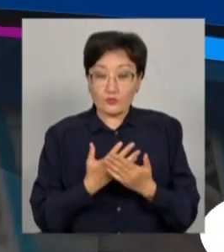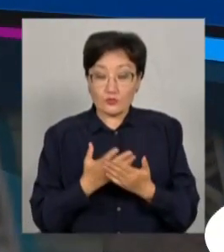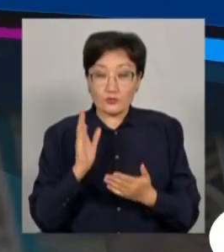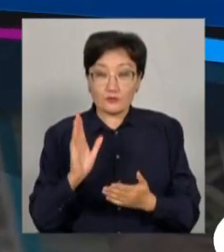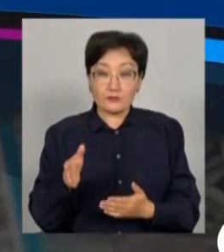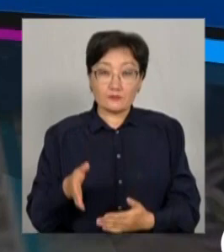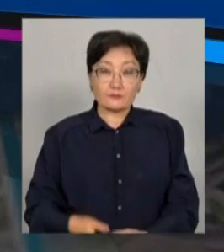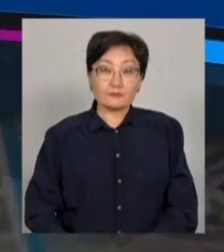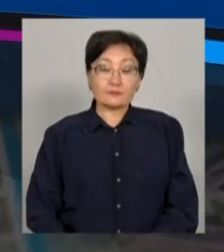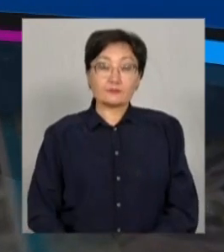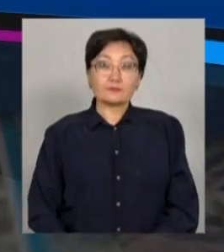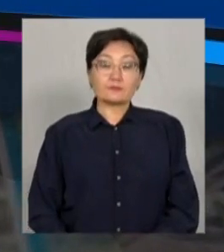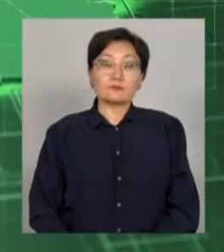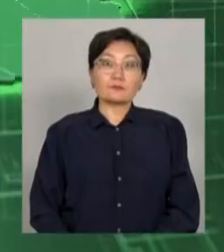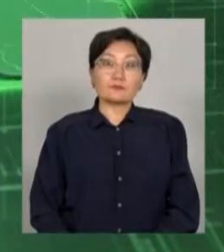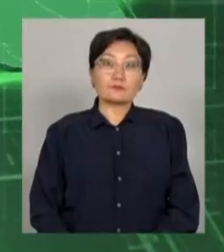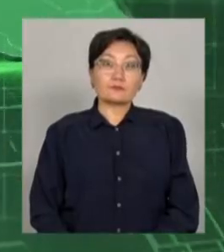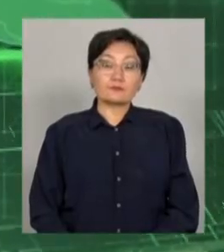Қазір көретіндеріңіз.